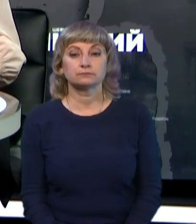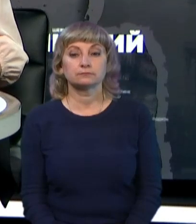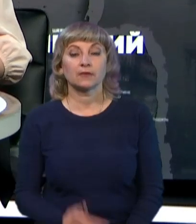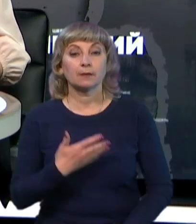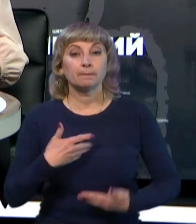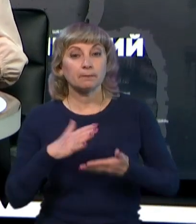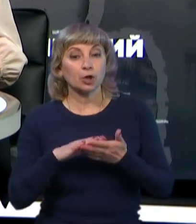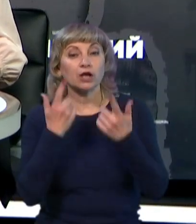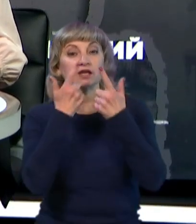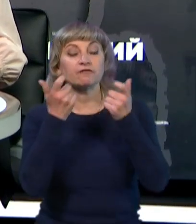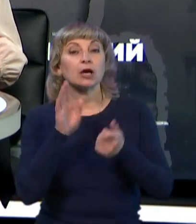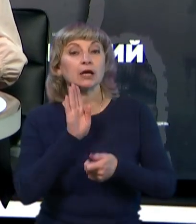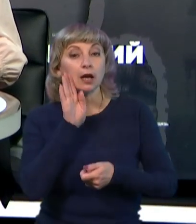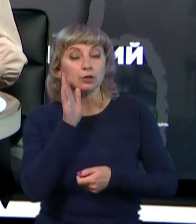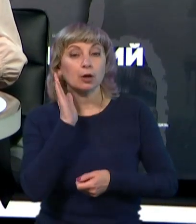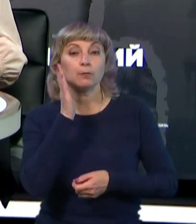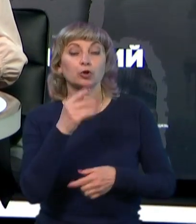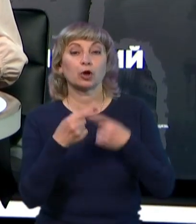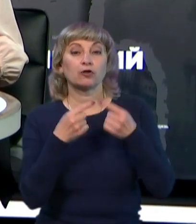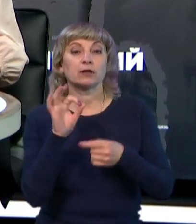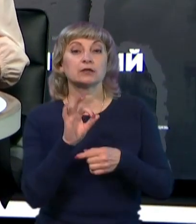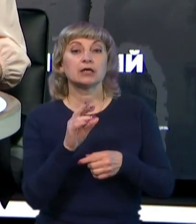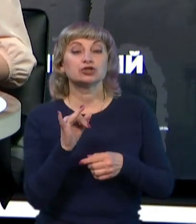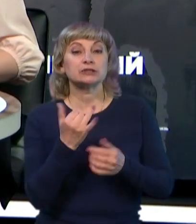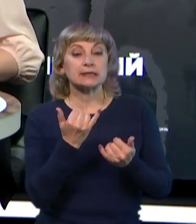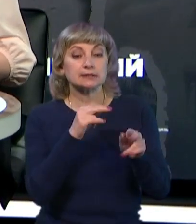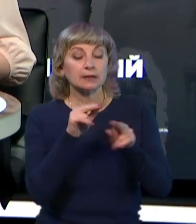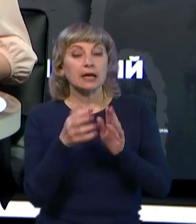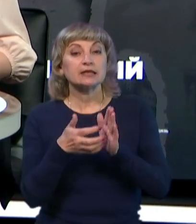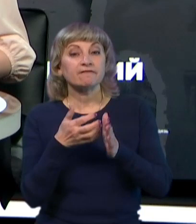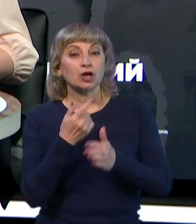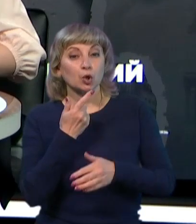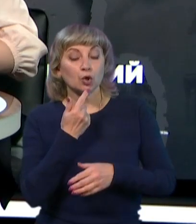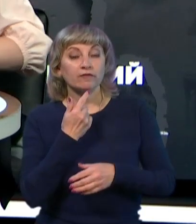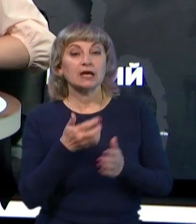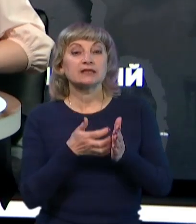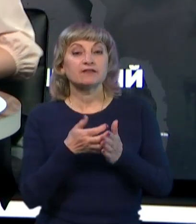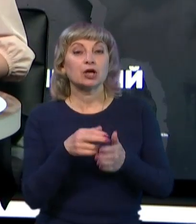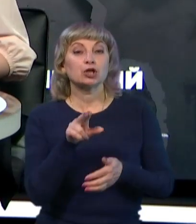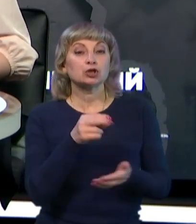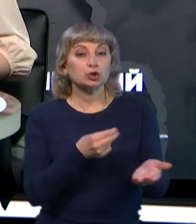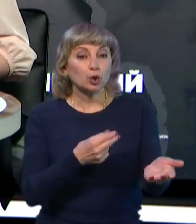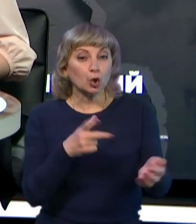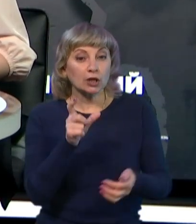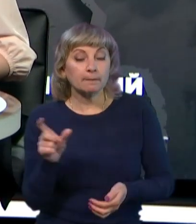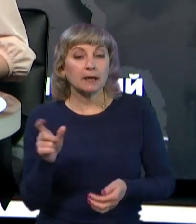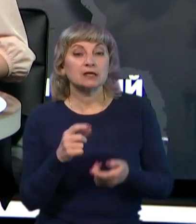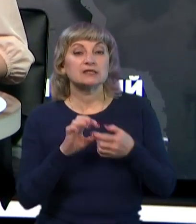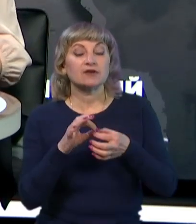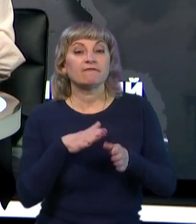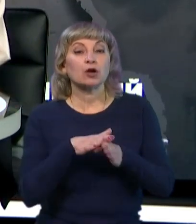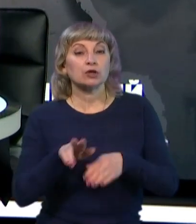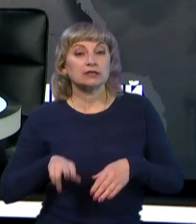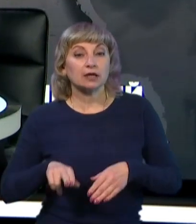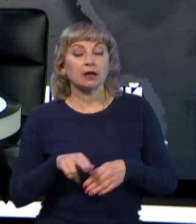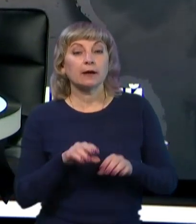Ми продовжимо інформаційний ранок і будемо говорити про те, чи зараз спостерігається дефіцит крові, дефіцит з донорами. На зв'язку з нами виконавча